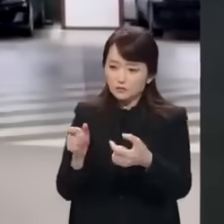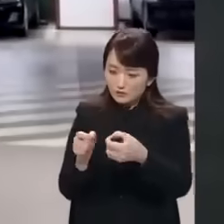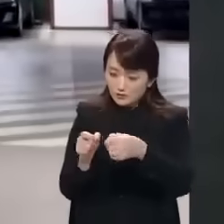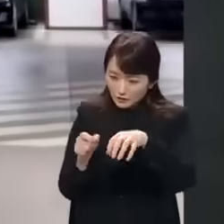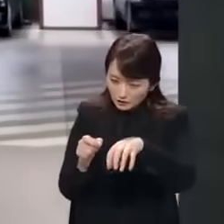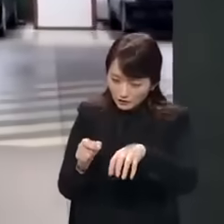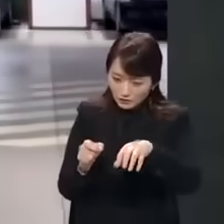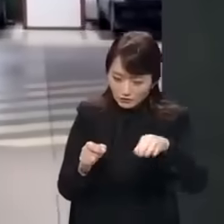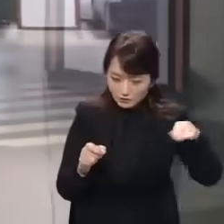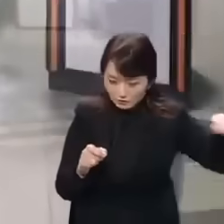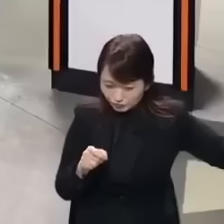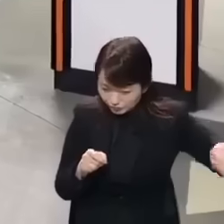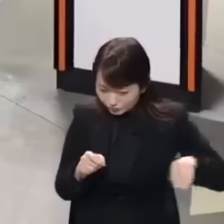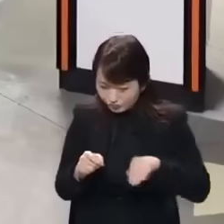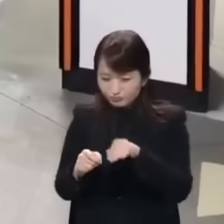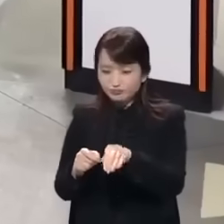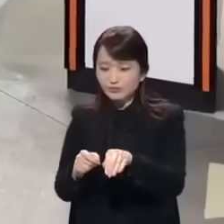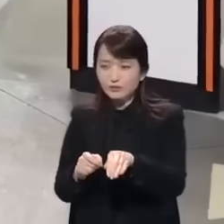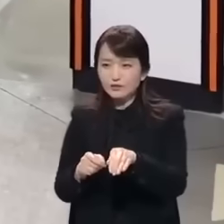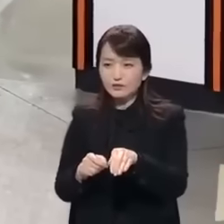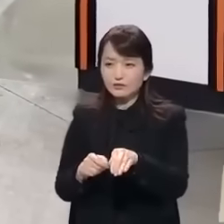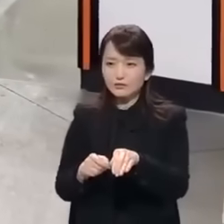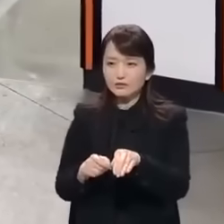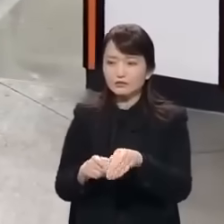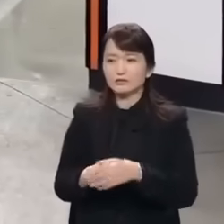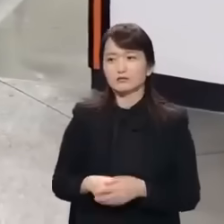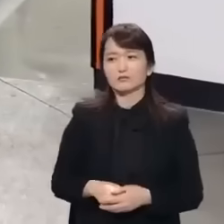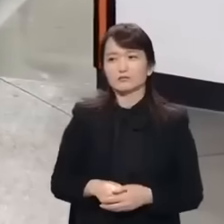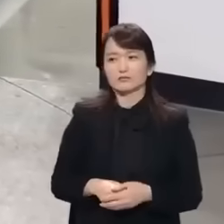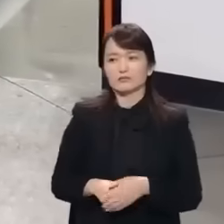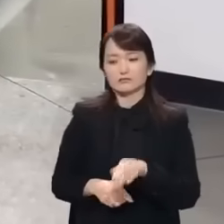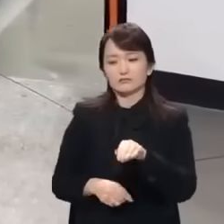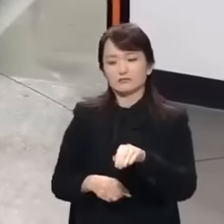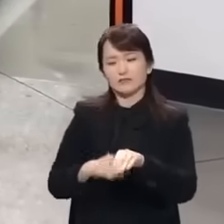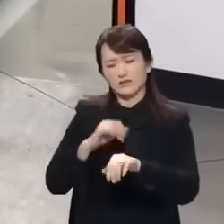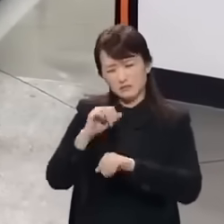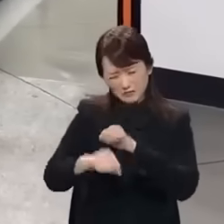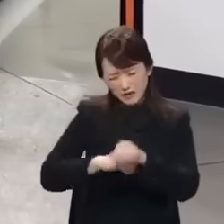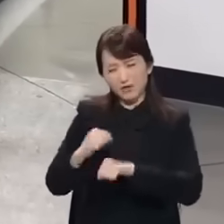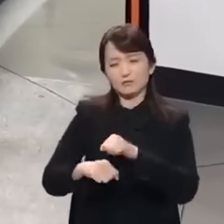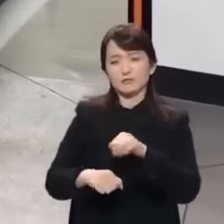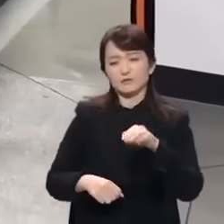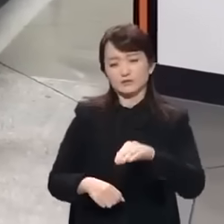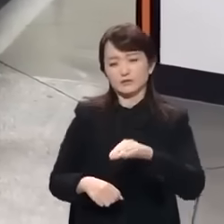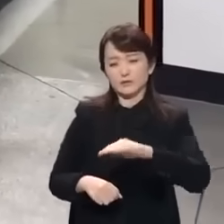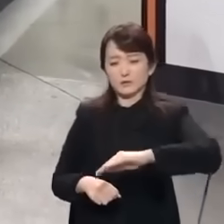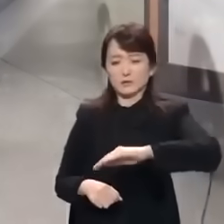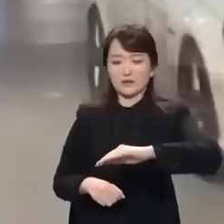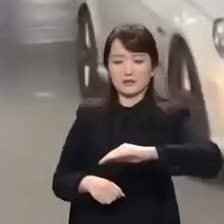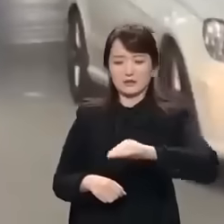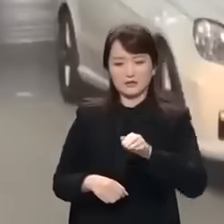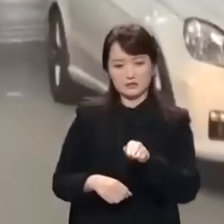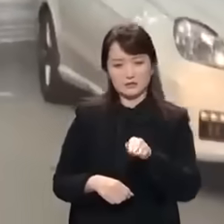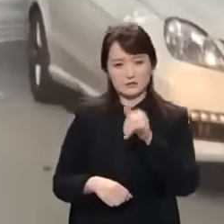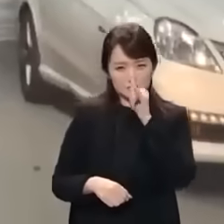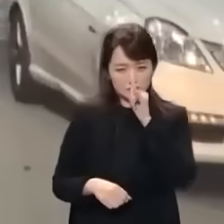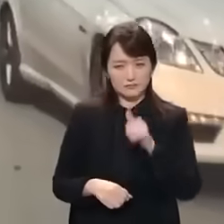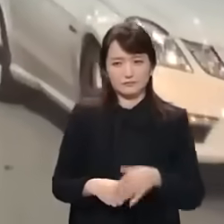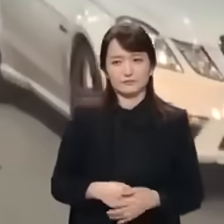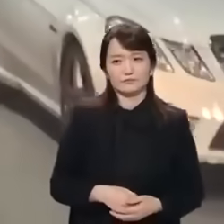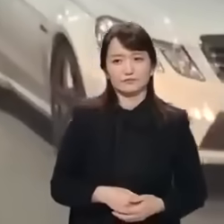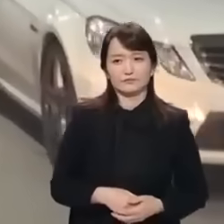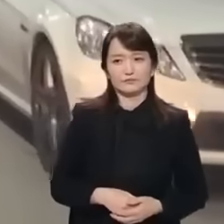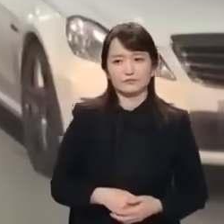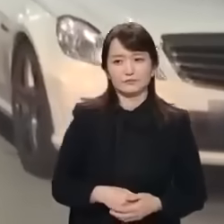예. 아니면 주차선을 지키지도 않고 그냥 딕 저렇게 삐져나오게 세우거나 아까 이렇게 사선으로 세운 사진도 나왔었거든요. 그리고